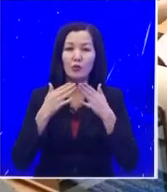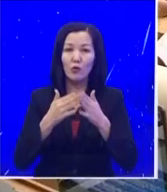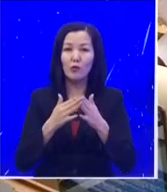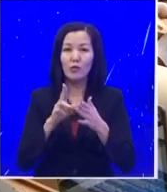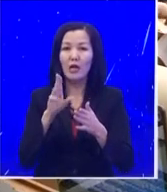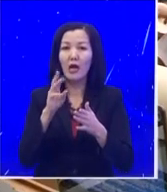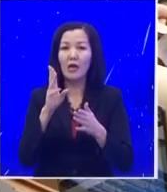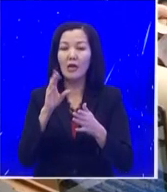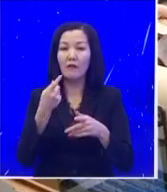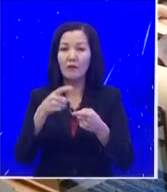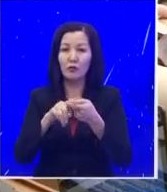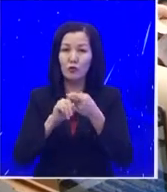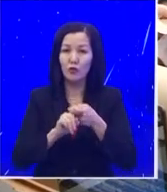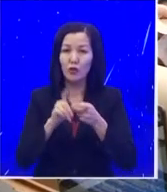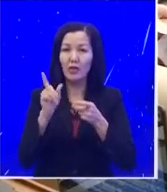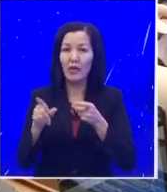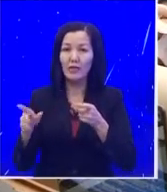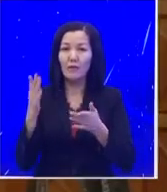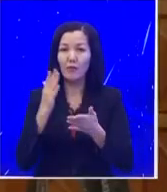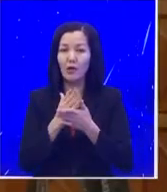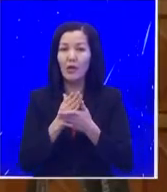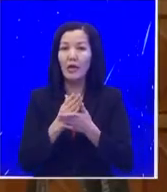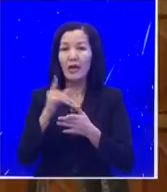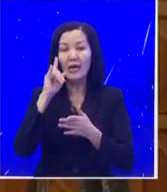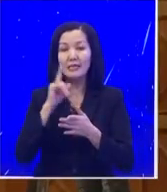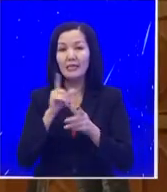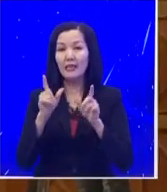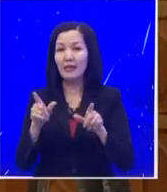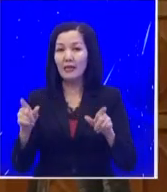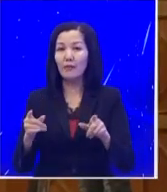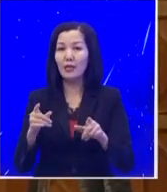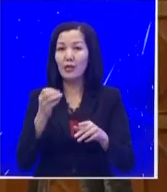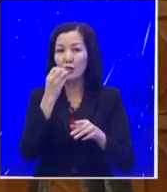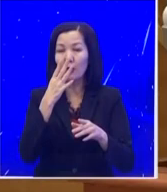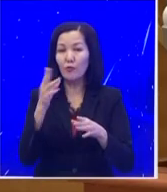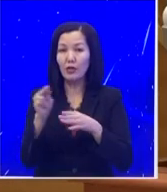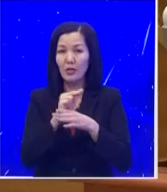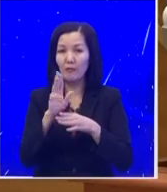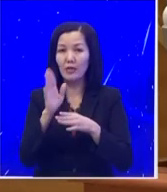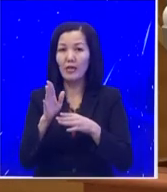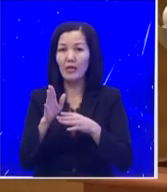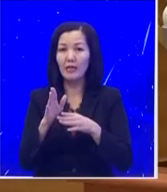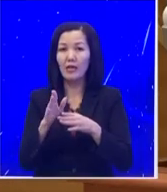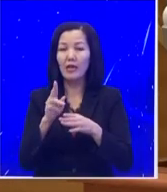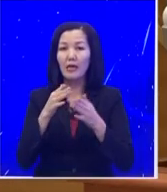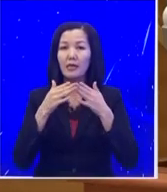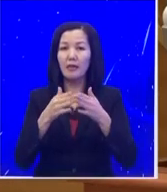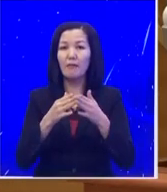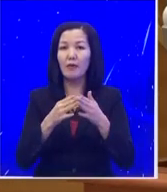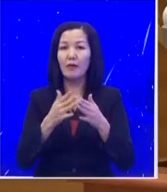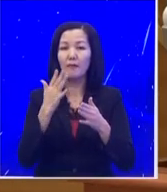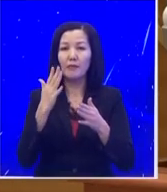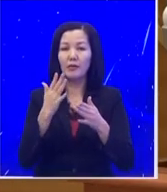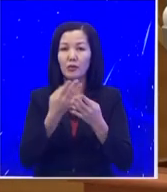арасында коронавирус жұқтырғандар болса, онда бұл адамдар Жапонияда ем қабылдайды. Кеме 5 ақпаннан бері карантинде